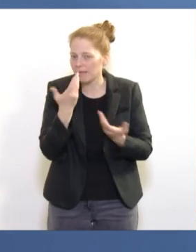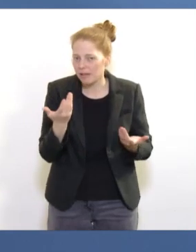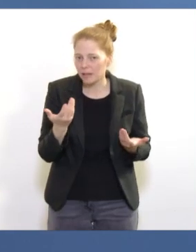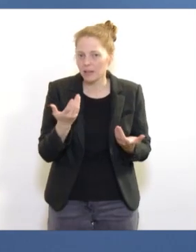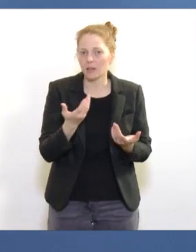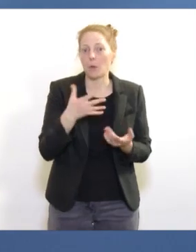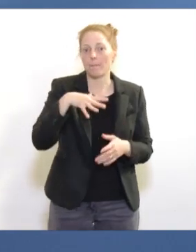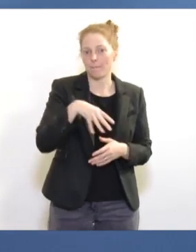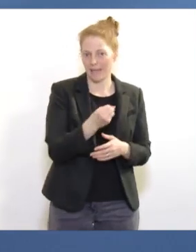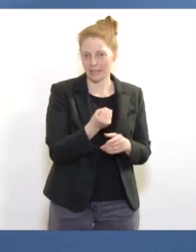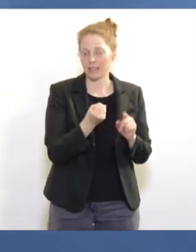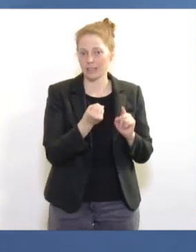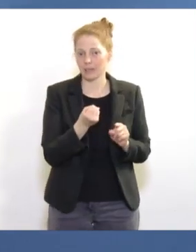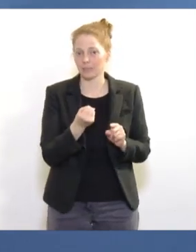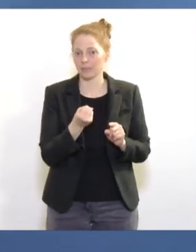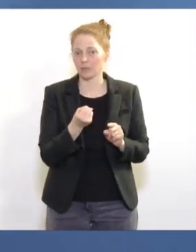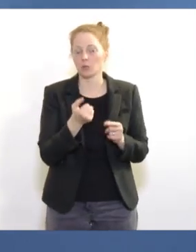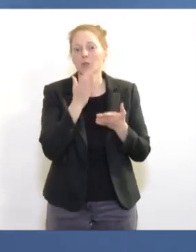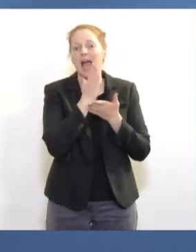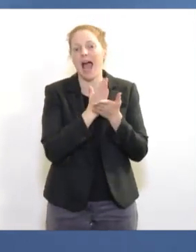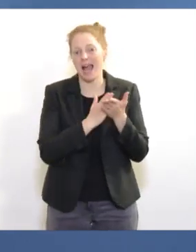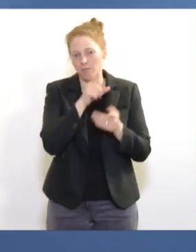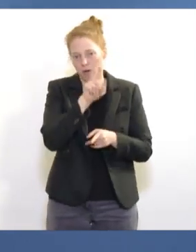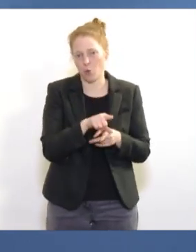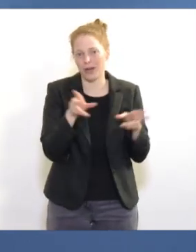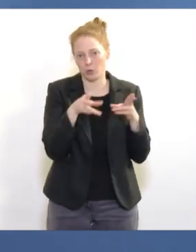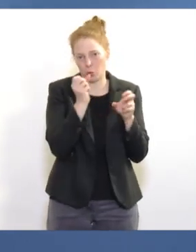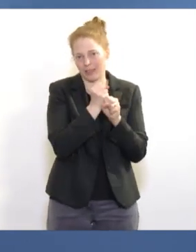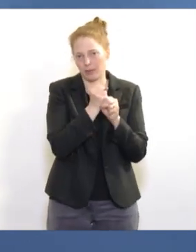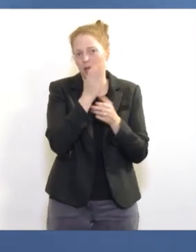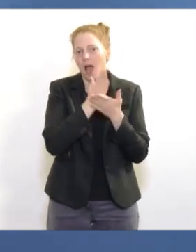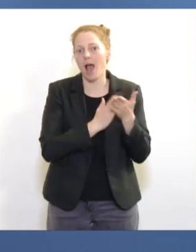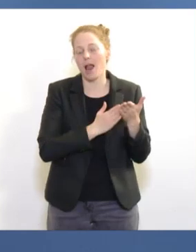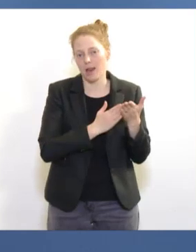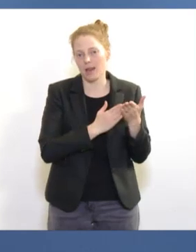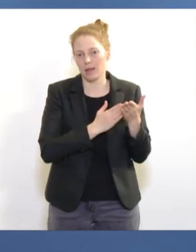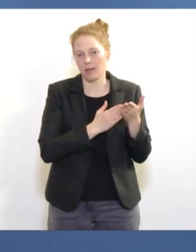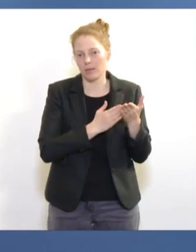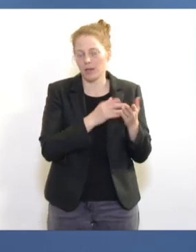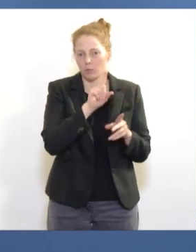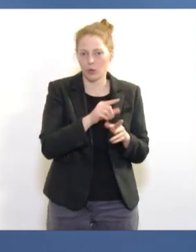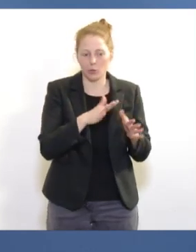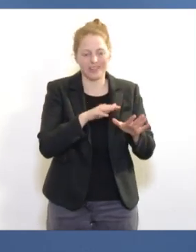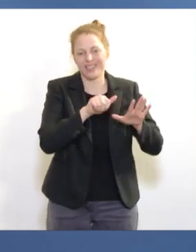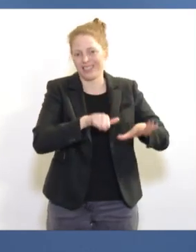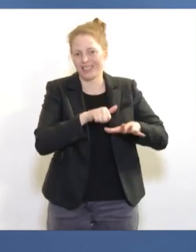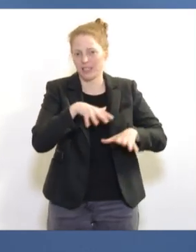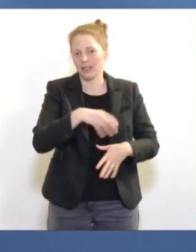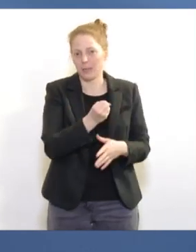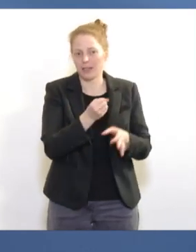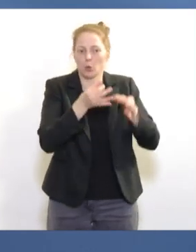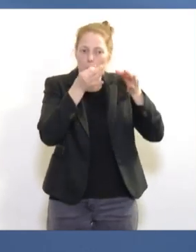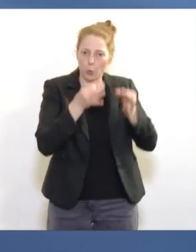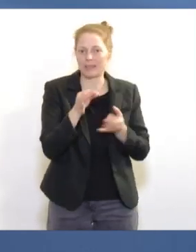4. Monat März, wo ja am Anfang nimmer den halben Monat schon mal partiell ausbezahlt genoss, weil die Krise am 16. März